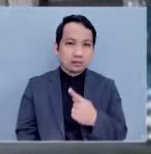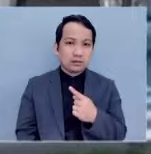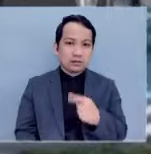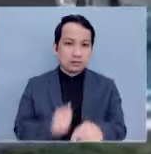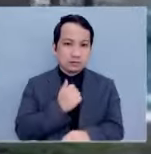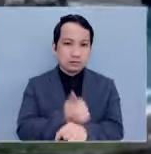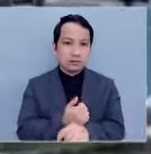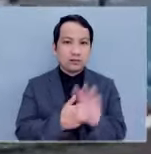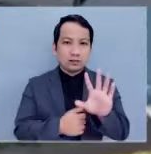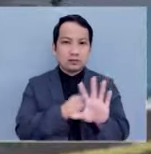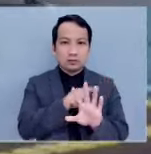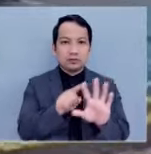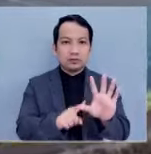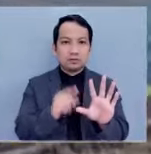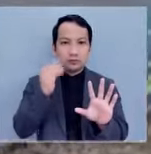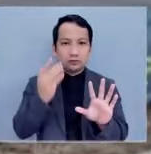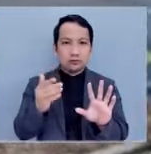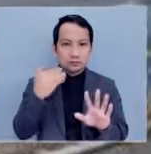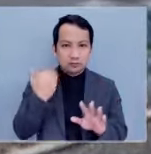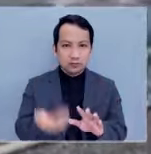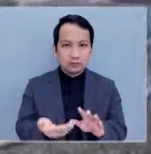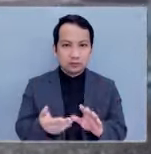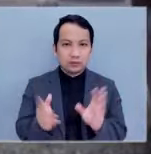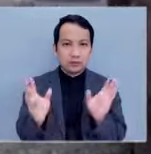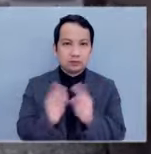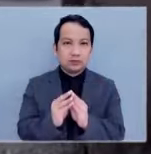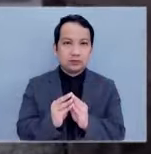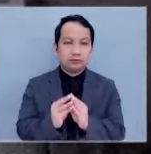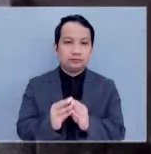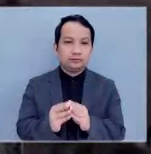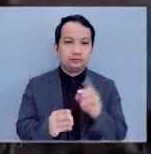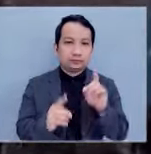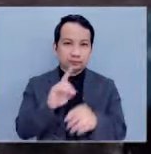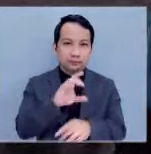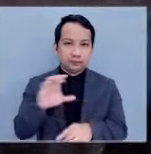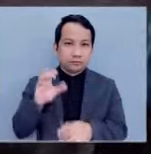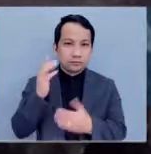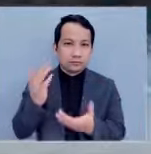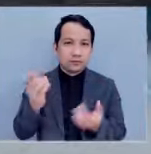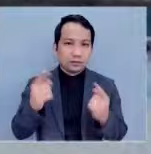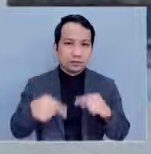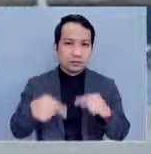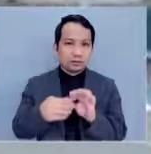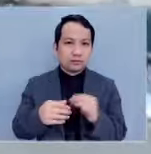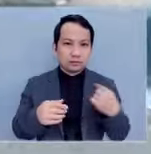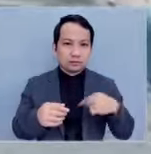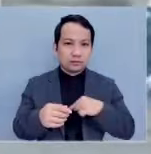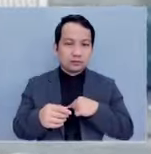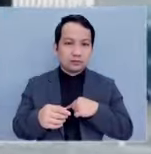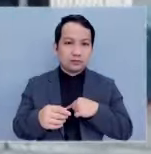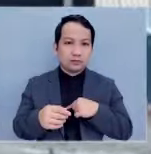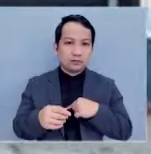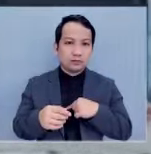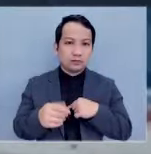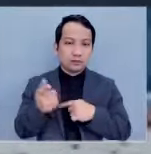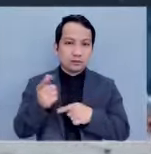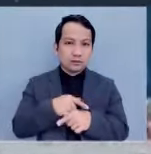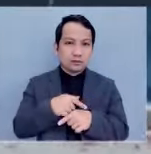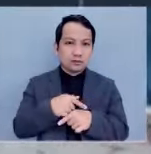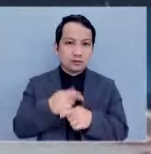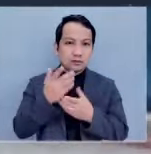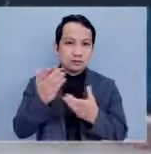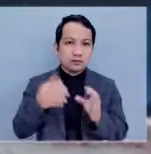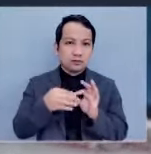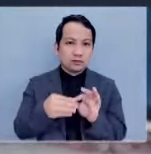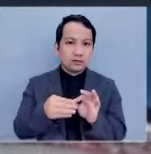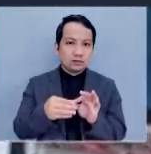na ang kumpirmadong patay sa lindol, habang nasa 100,000 residente naman ang inilikas. Patuloy pa ang search and rescue operations ng